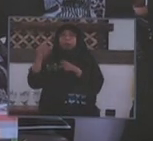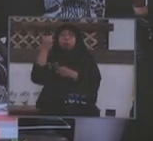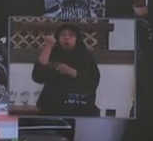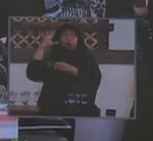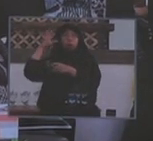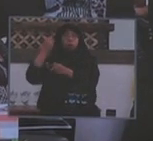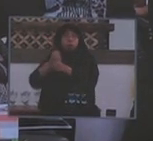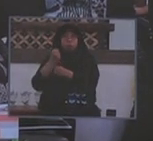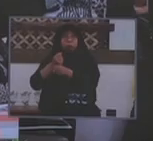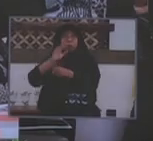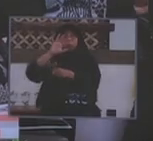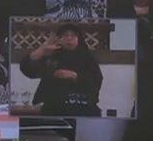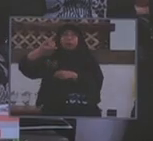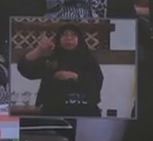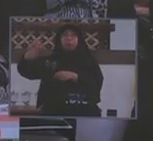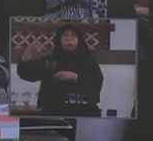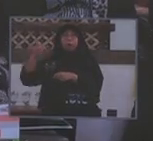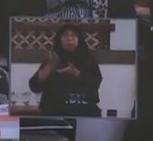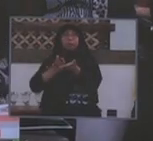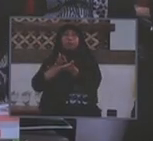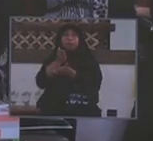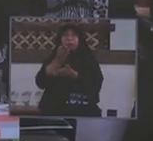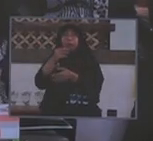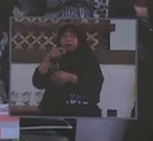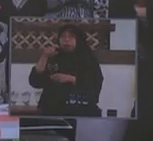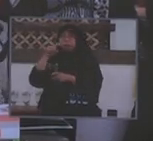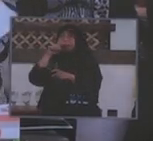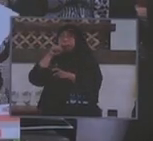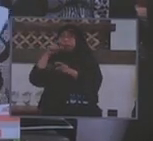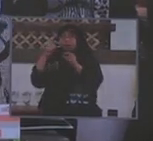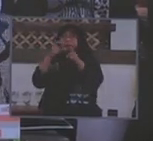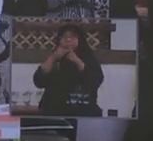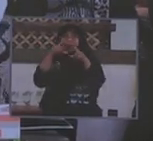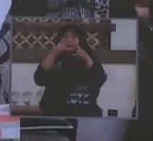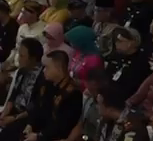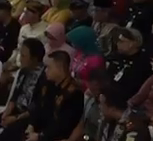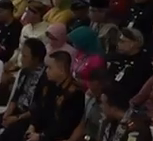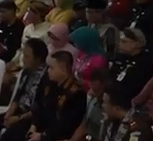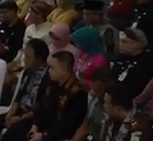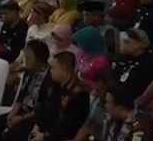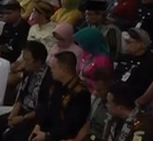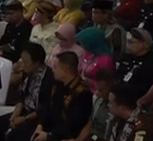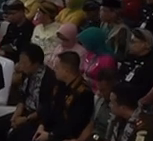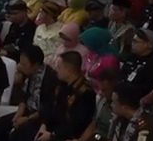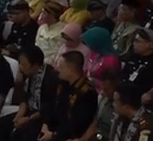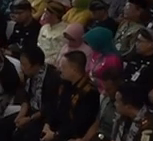kepada yang terhormat Bapak Haji Ganjar Pranowo SH MIP, dipersilakan.